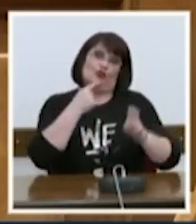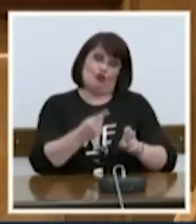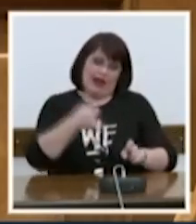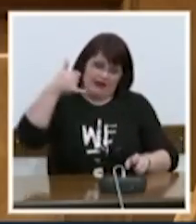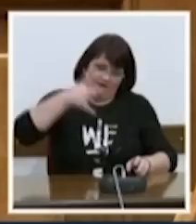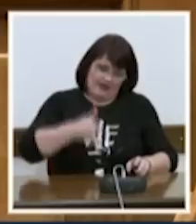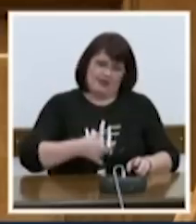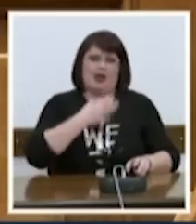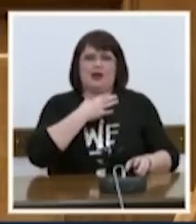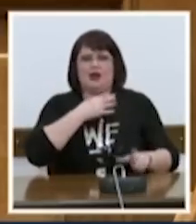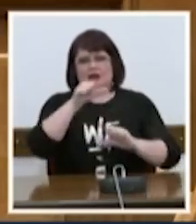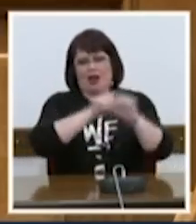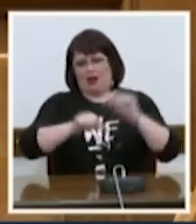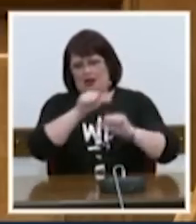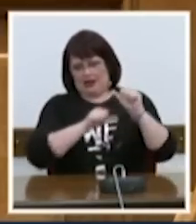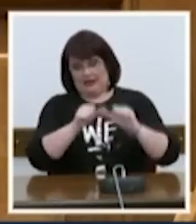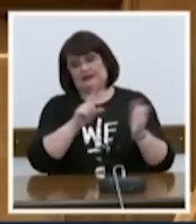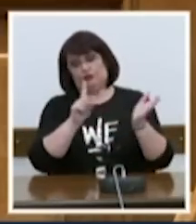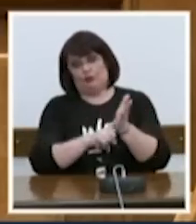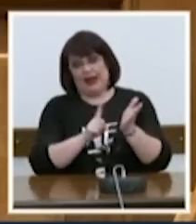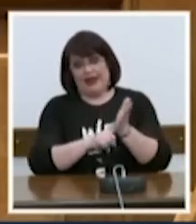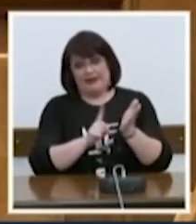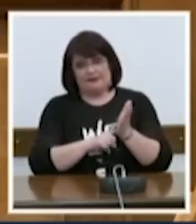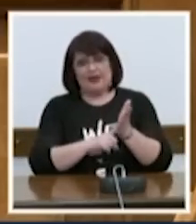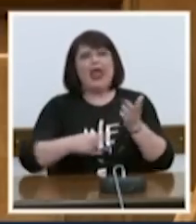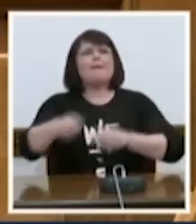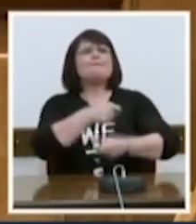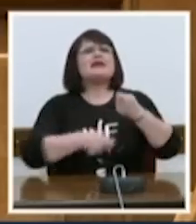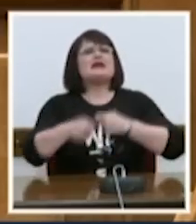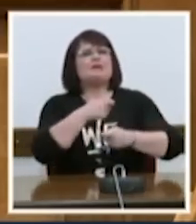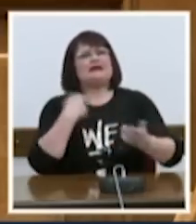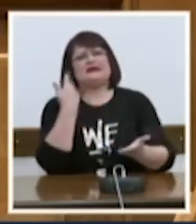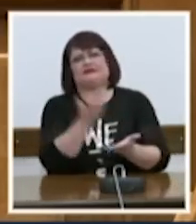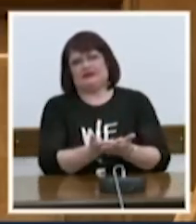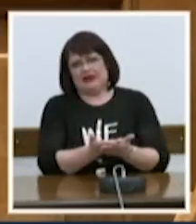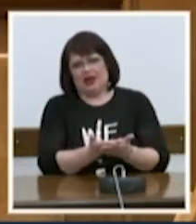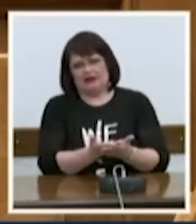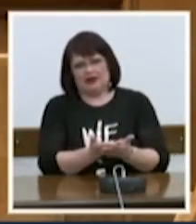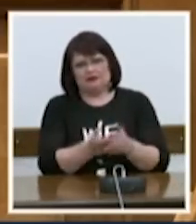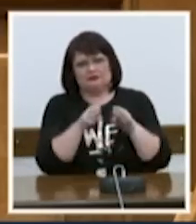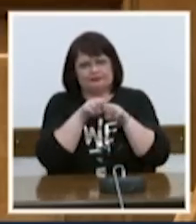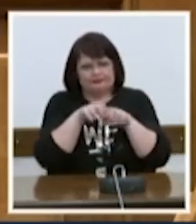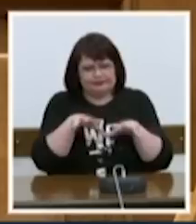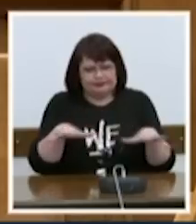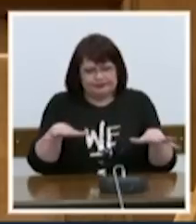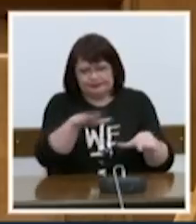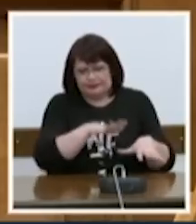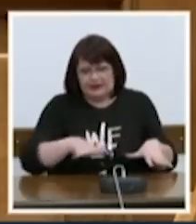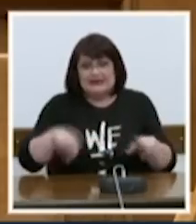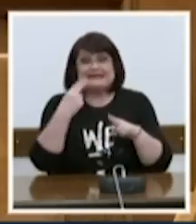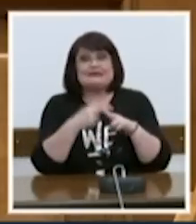αναγκαίες αλλαγές που απαιτούν οι επιχειρηματικοί όμιλοι, οι οποίες απλώνονται σε όλους τους